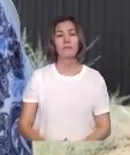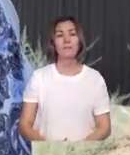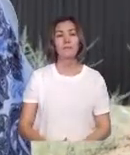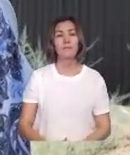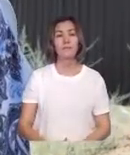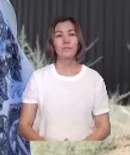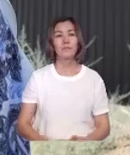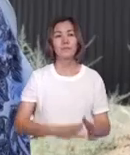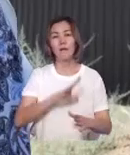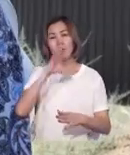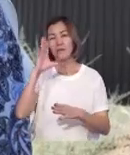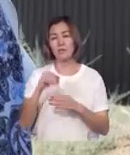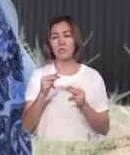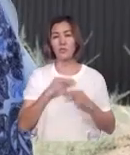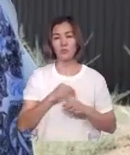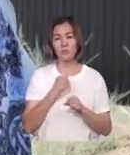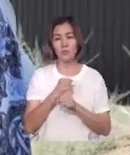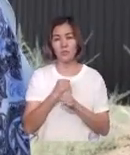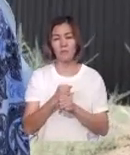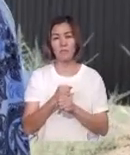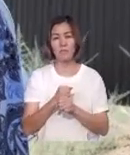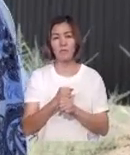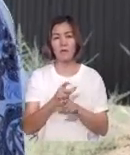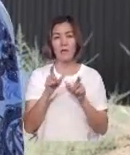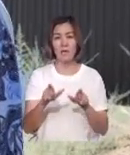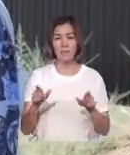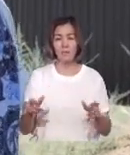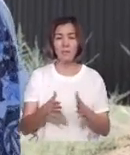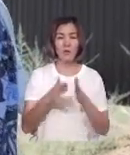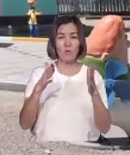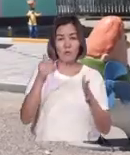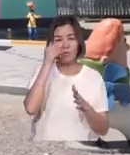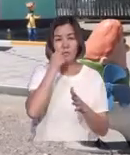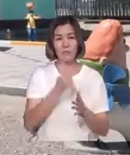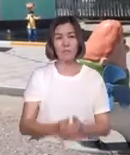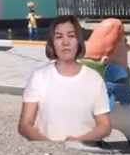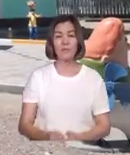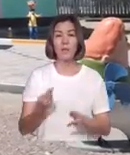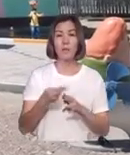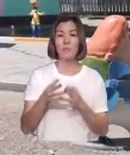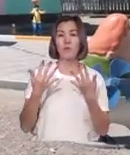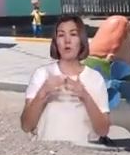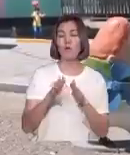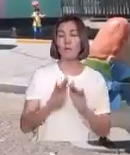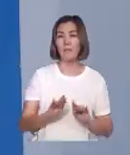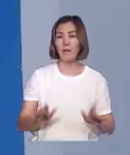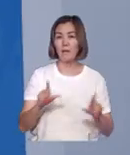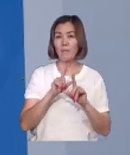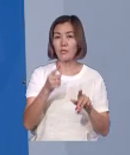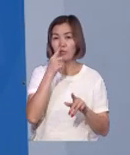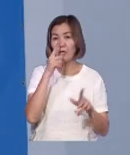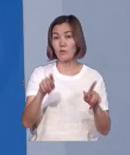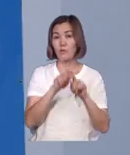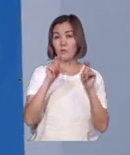Күндіз-түні тынбай жұмыс жасады. Бұл азаматтарға үлкен рахмет. Бұл ауылда Қуаныш балабақшасы жақын күндері